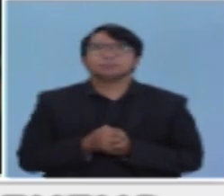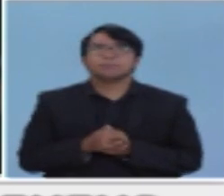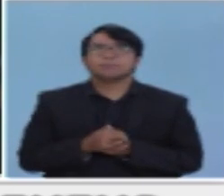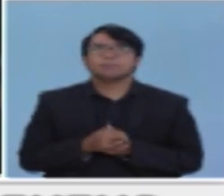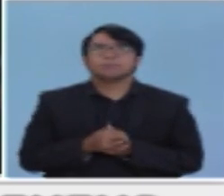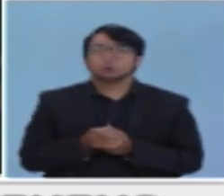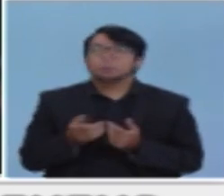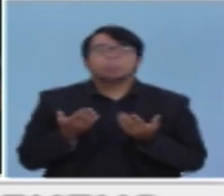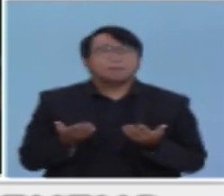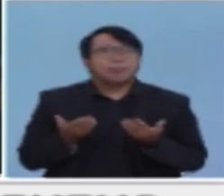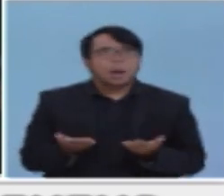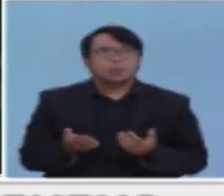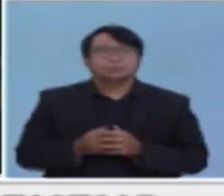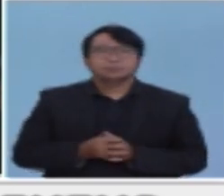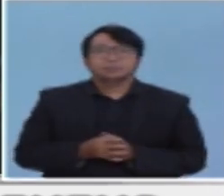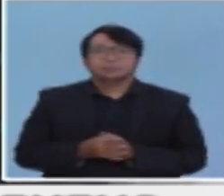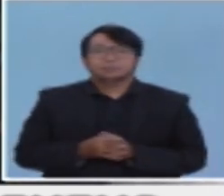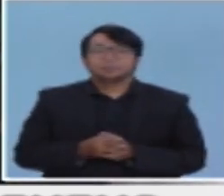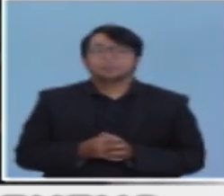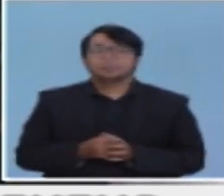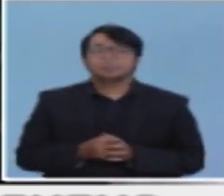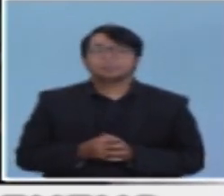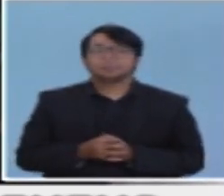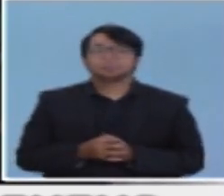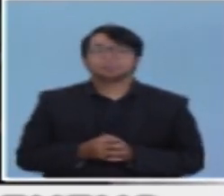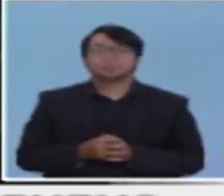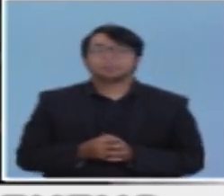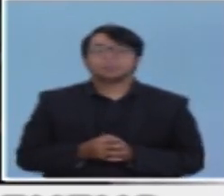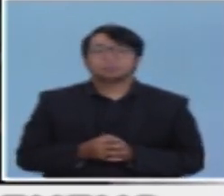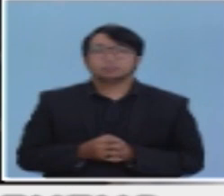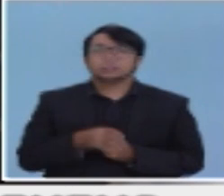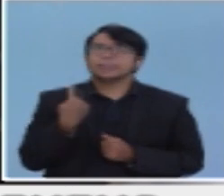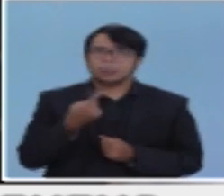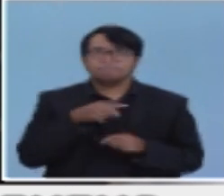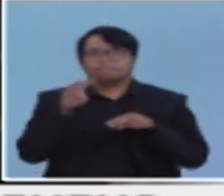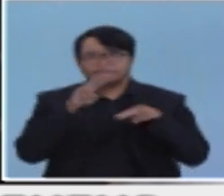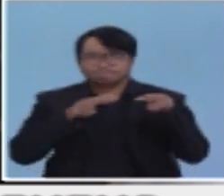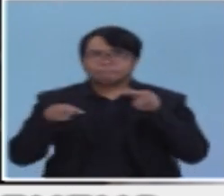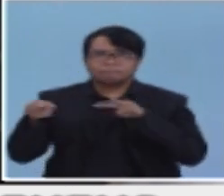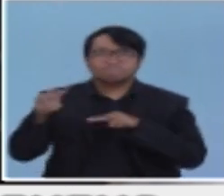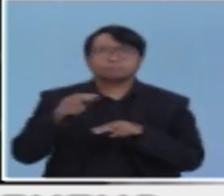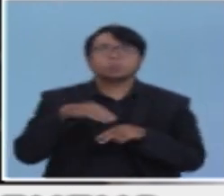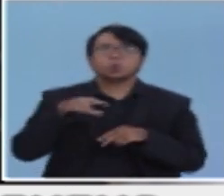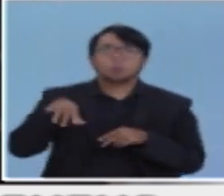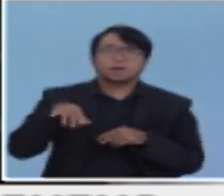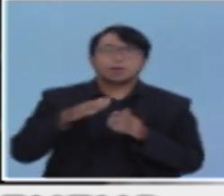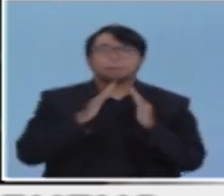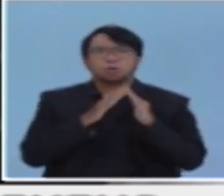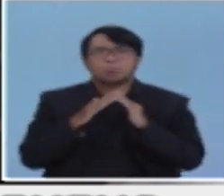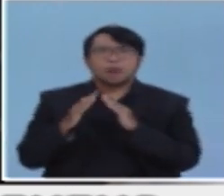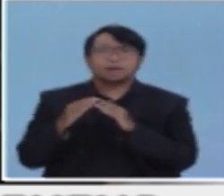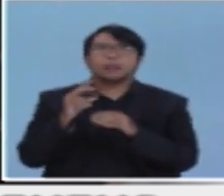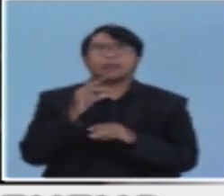Bima? Kita lakukan secara berlapis pengawasannya di tingkat warga, pemukiman, RT, RW,